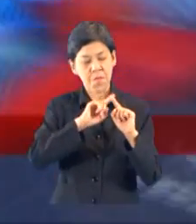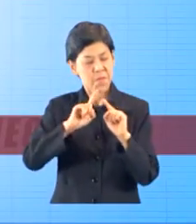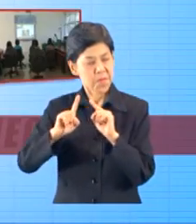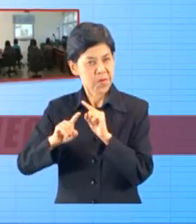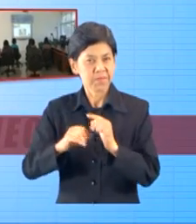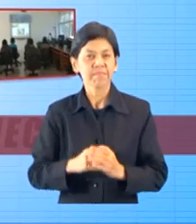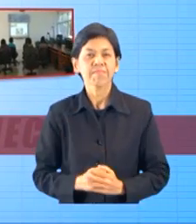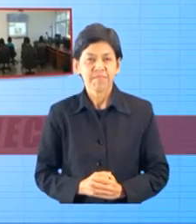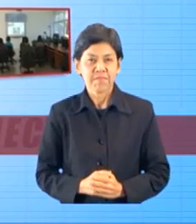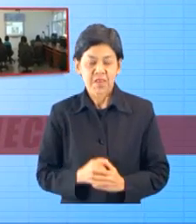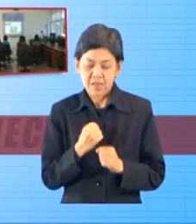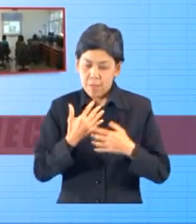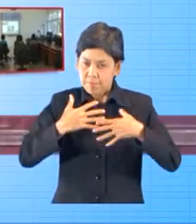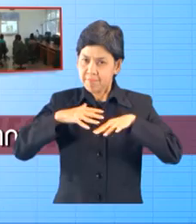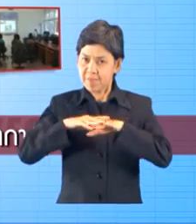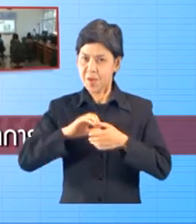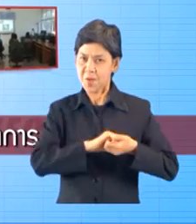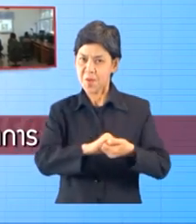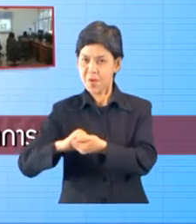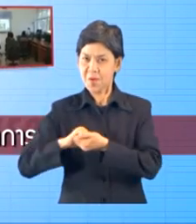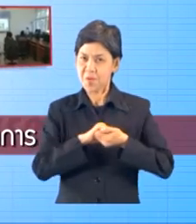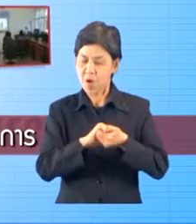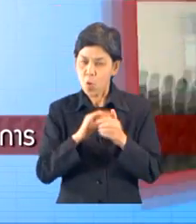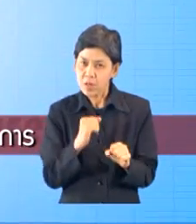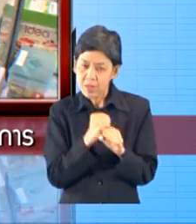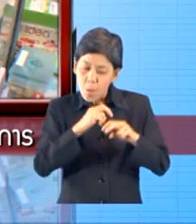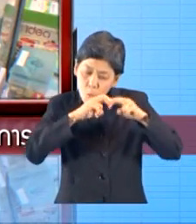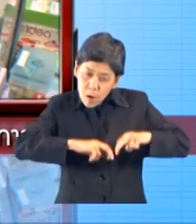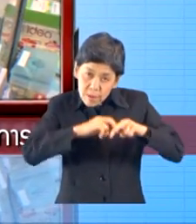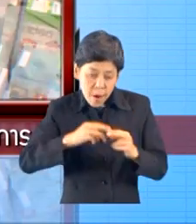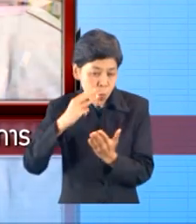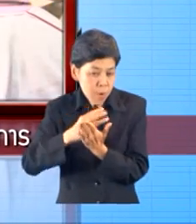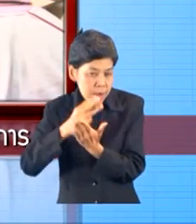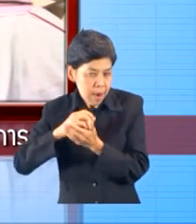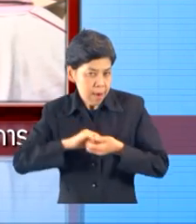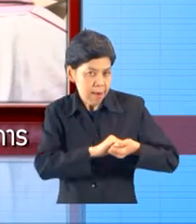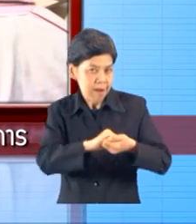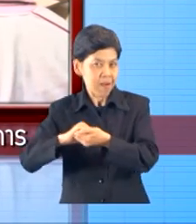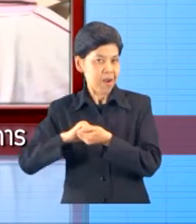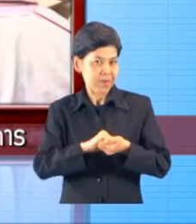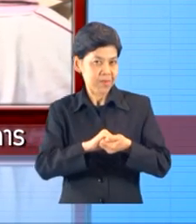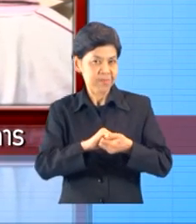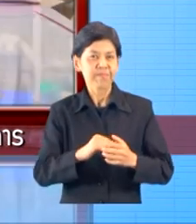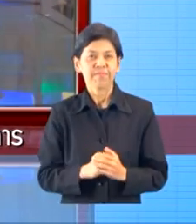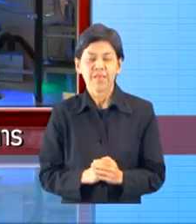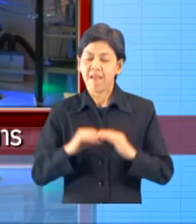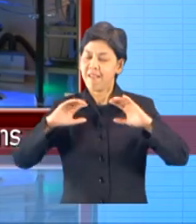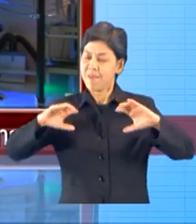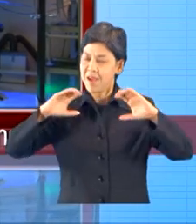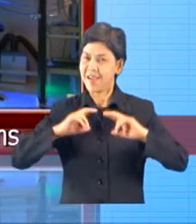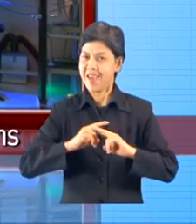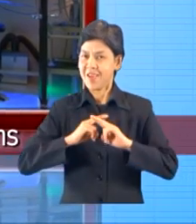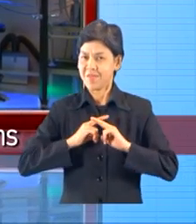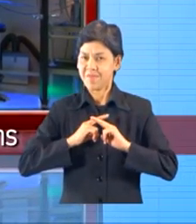านเทคโนโลยีและอิเล็กทรอนิกส์รวมถึงการประสานความร่วมมือระหว่างนักวิจัยและนักวิชาการในสถาบันต่